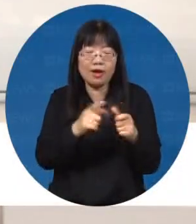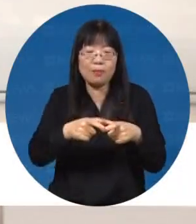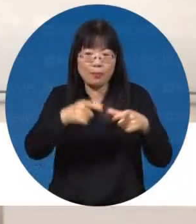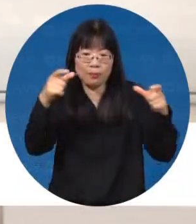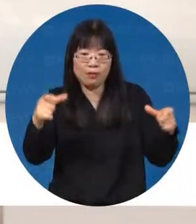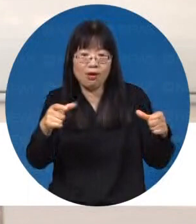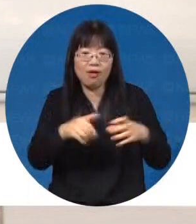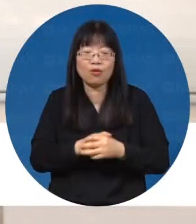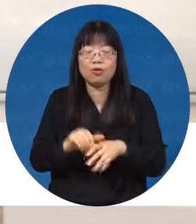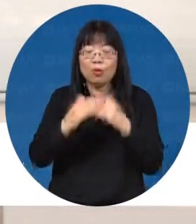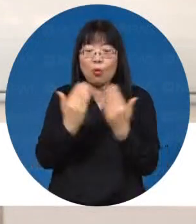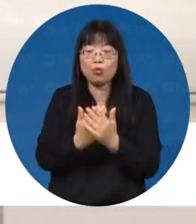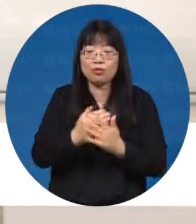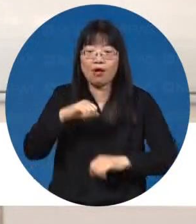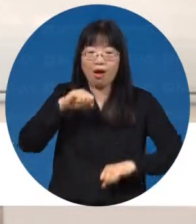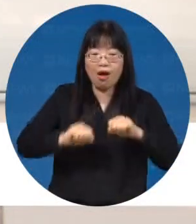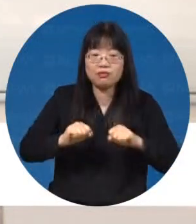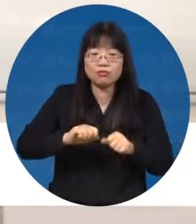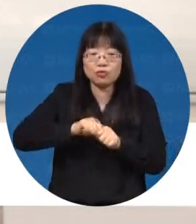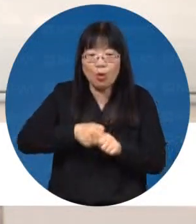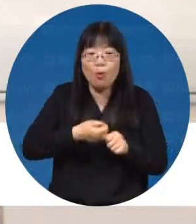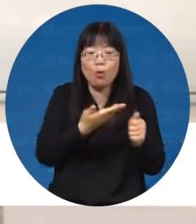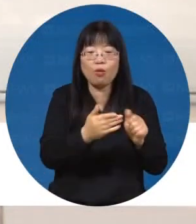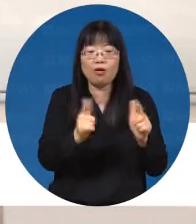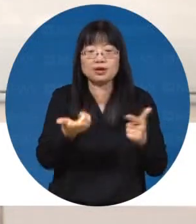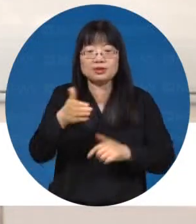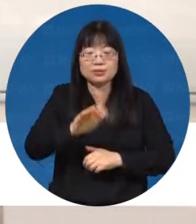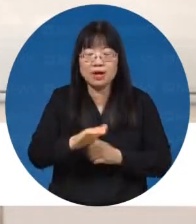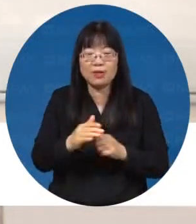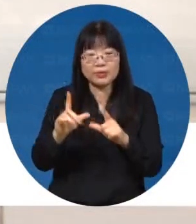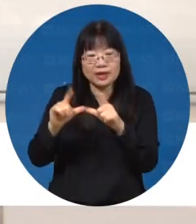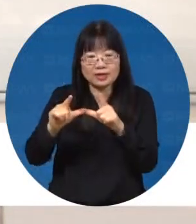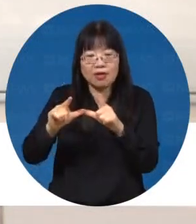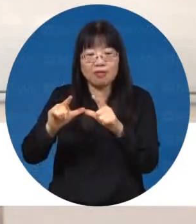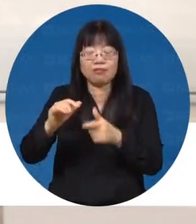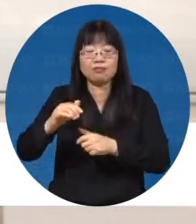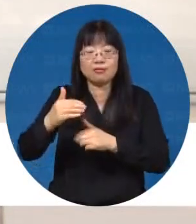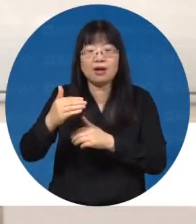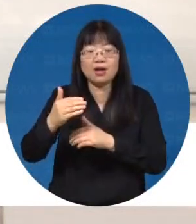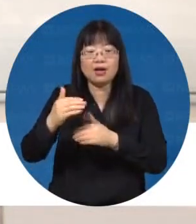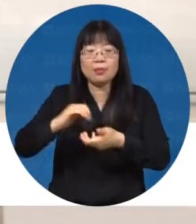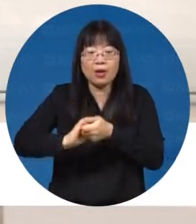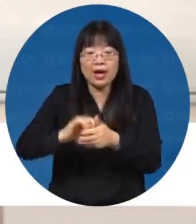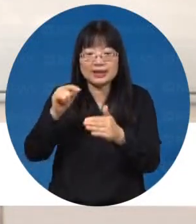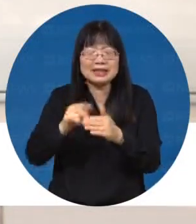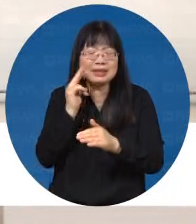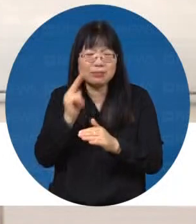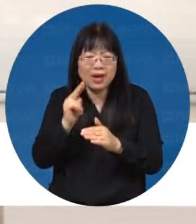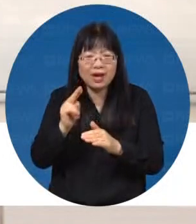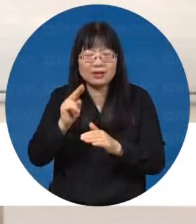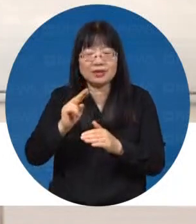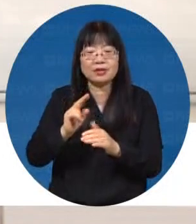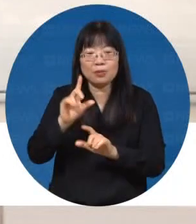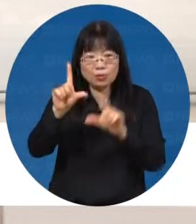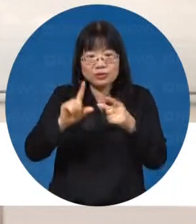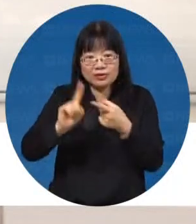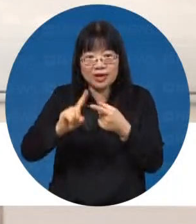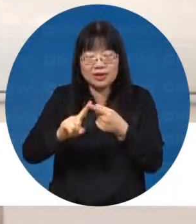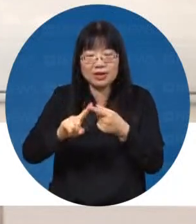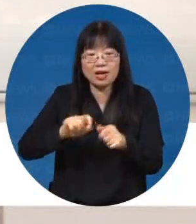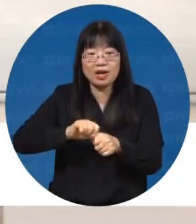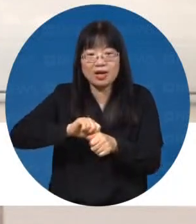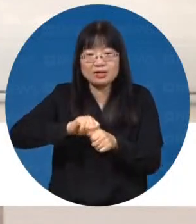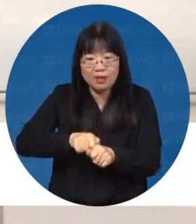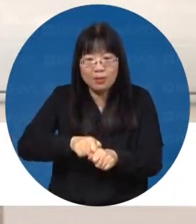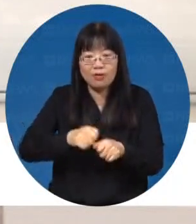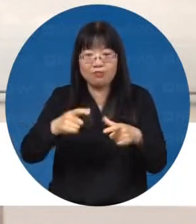넓히고 모든 행위를 처벌하자는 건 아니지만 일정 범위에 어떤 심각한 유형에 대해서는 처벌